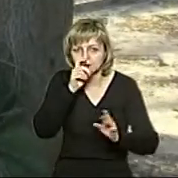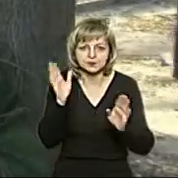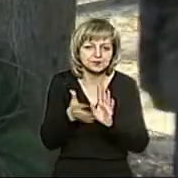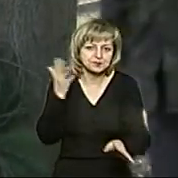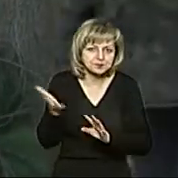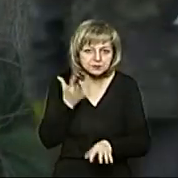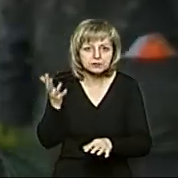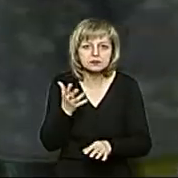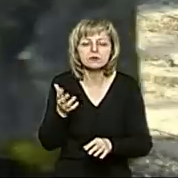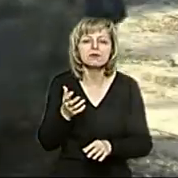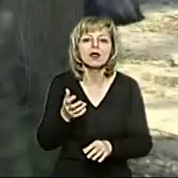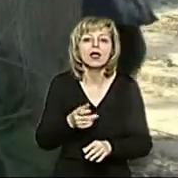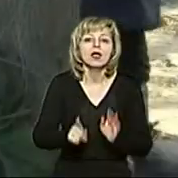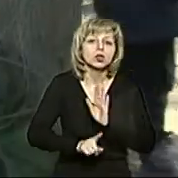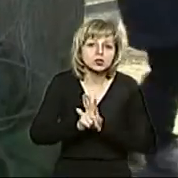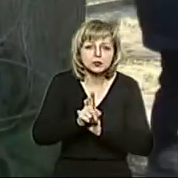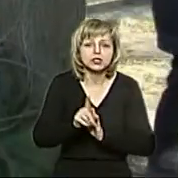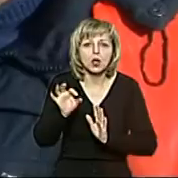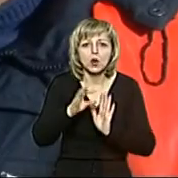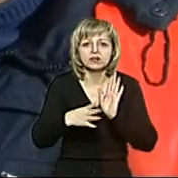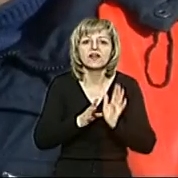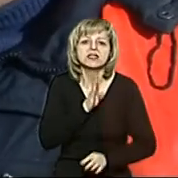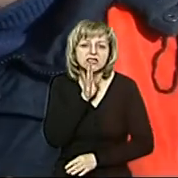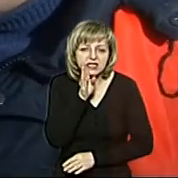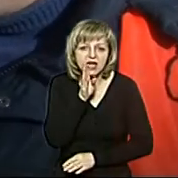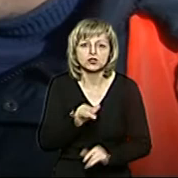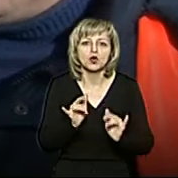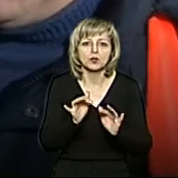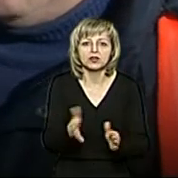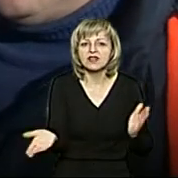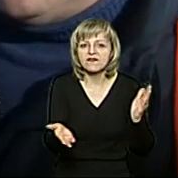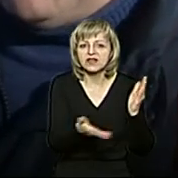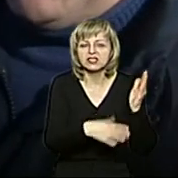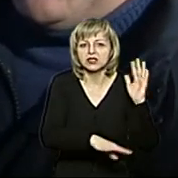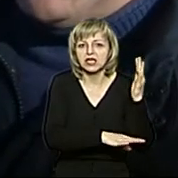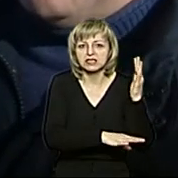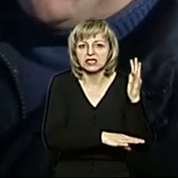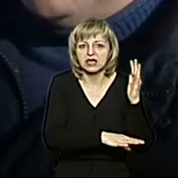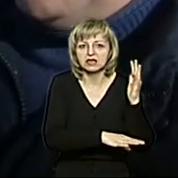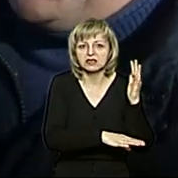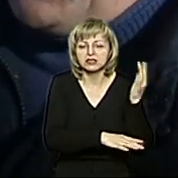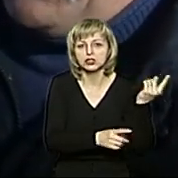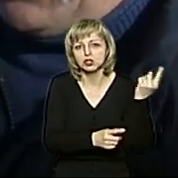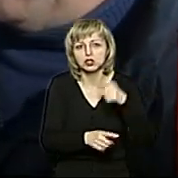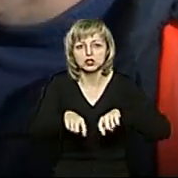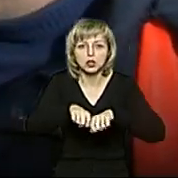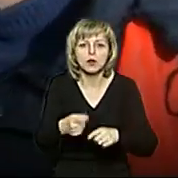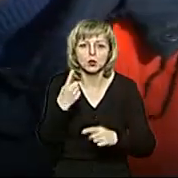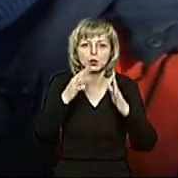комунального підприємства «Парки та сквери» розпочала о 9-й ранку. Проводиться вирізування дерев, зламало одну